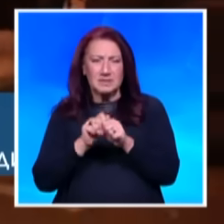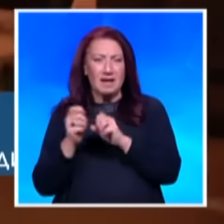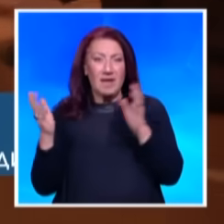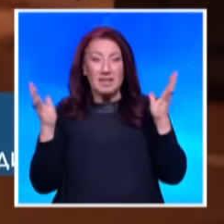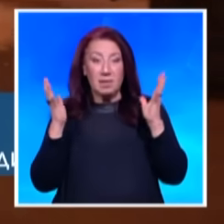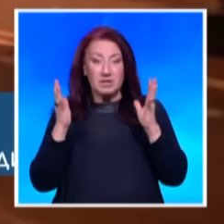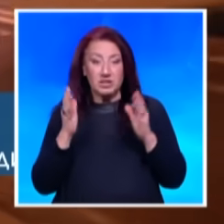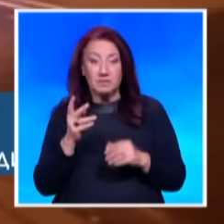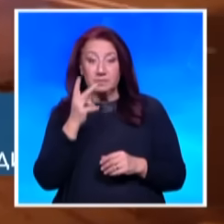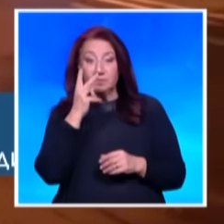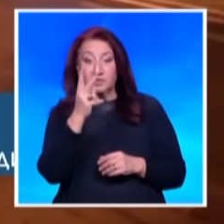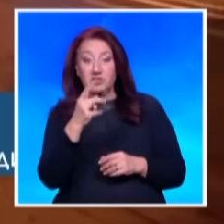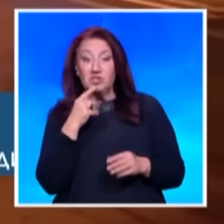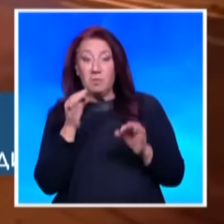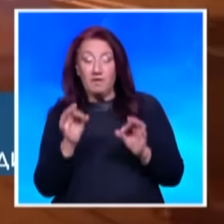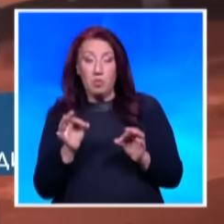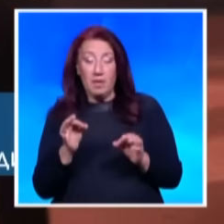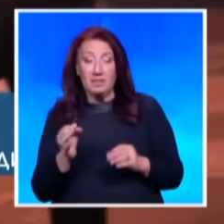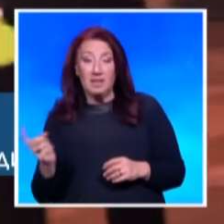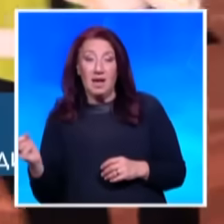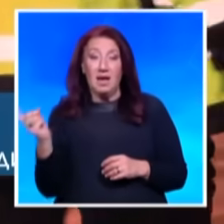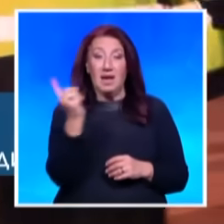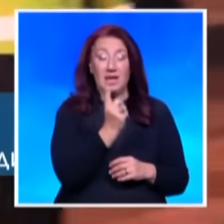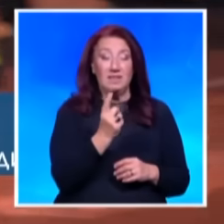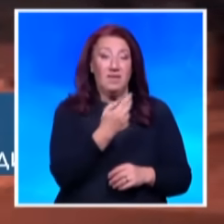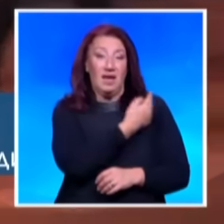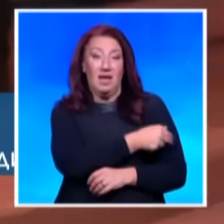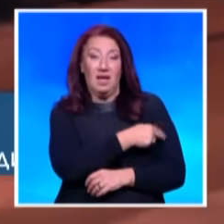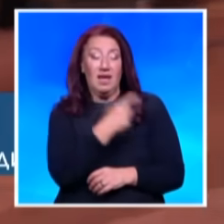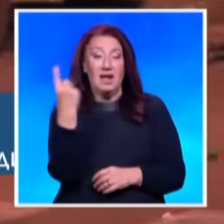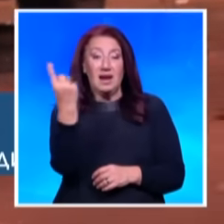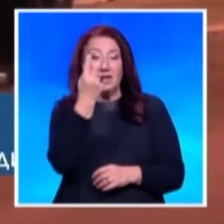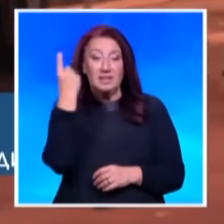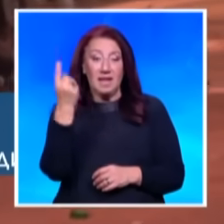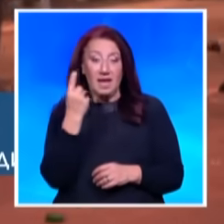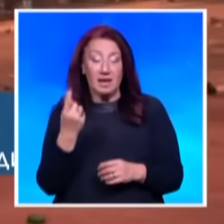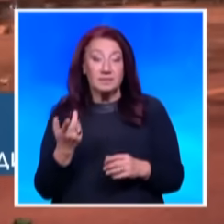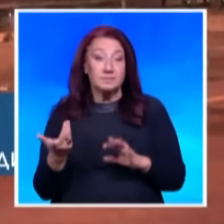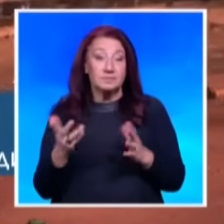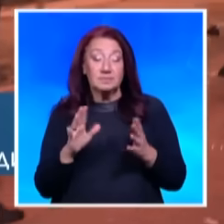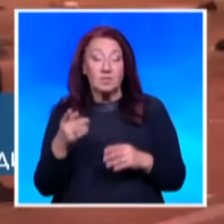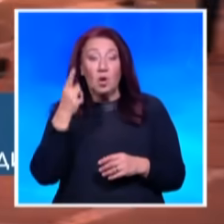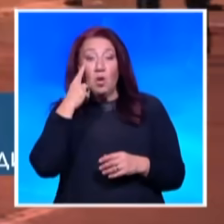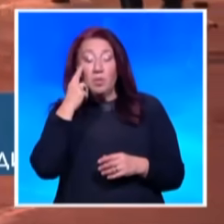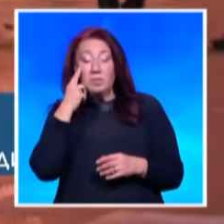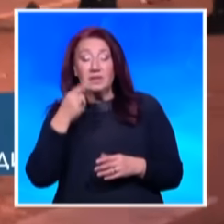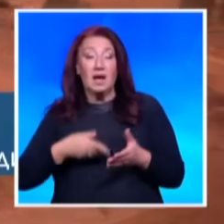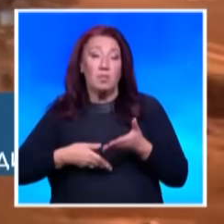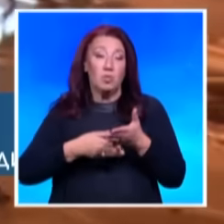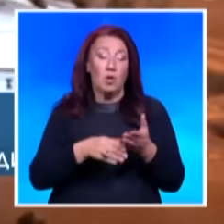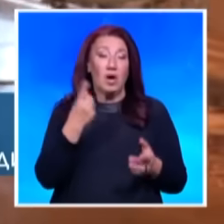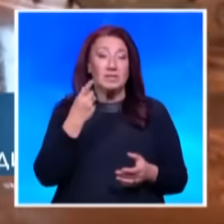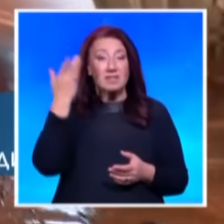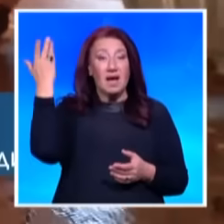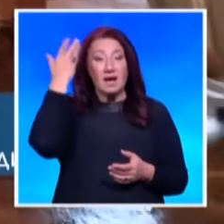Виждаме тук, че в този момент идва и линейка, която явно ще опита да достигне до ранен фен. И така,